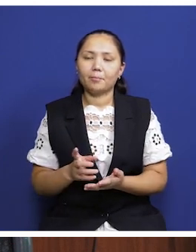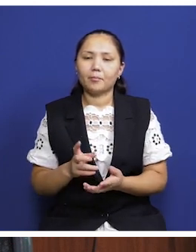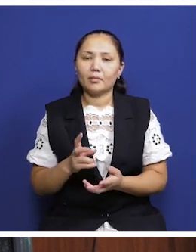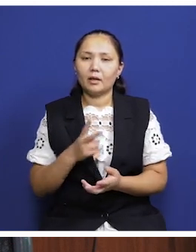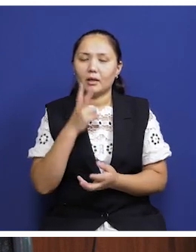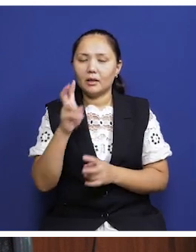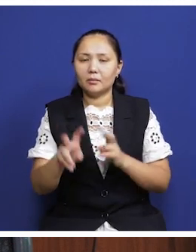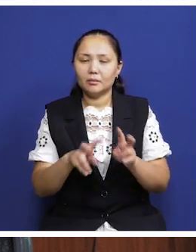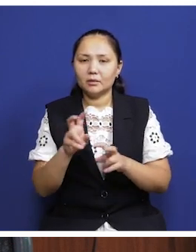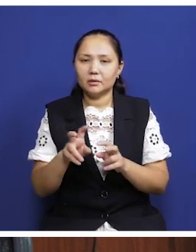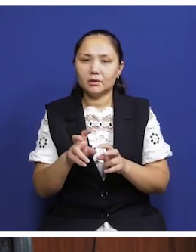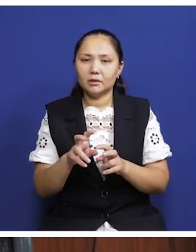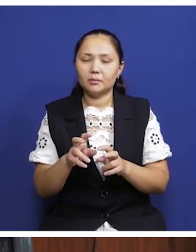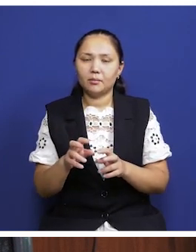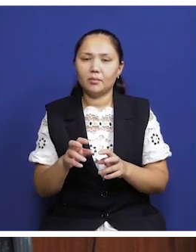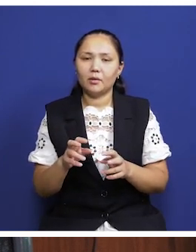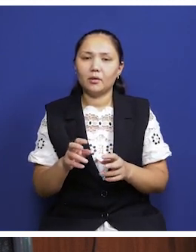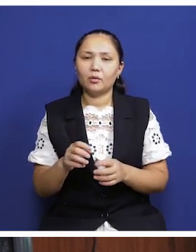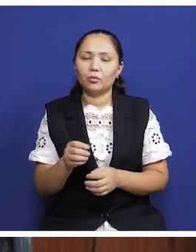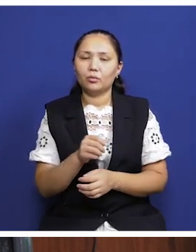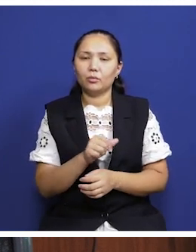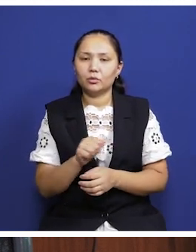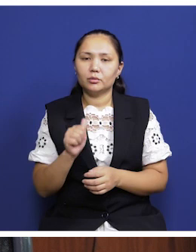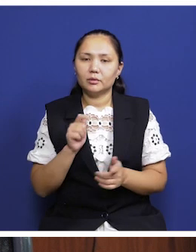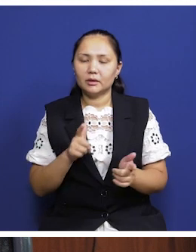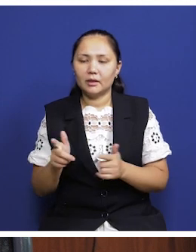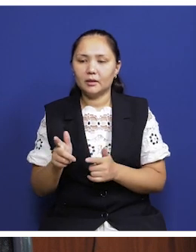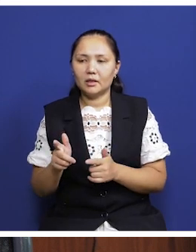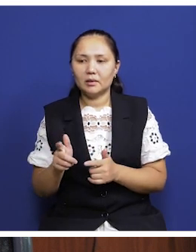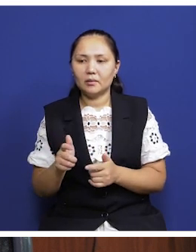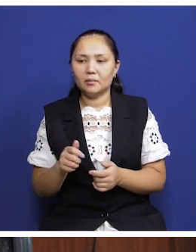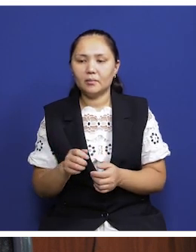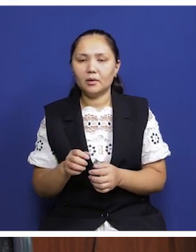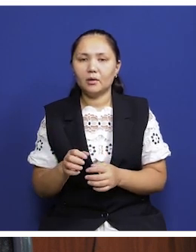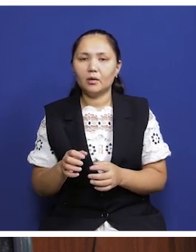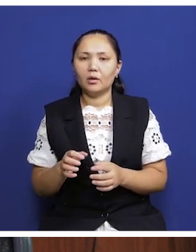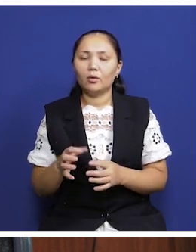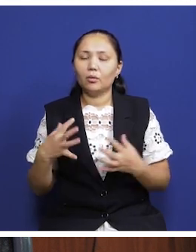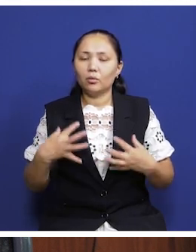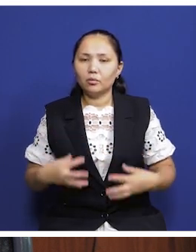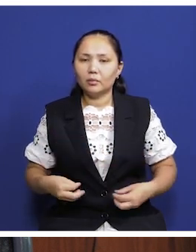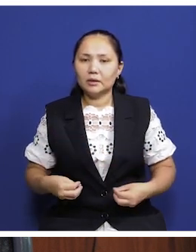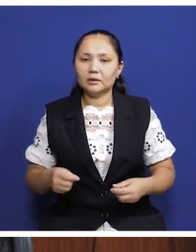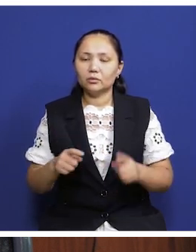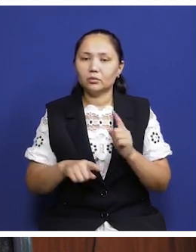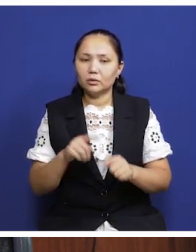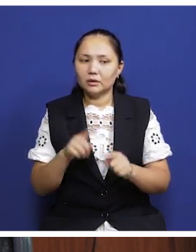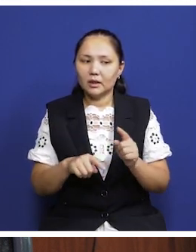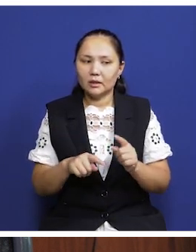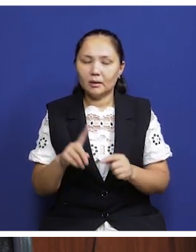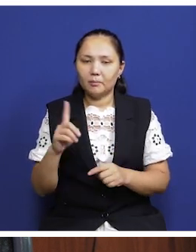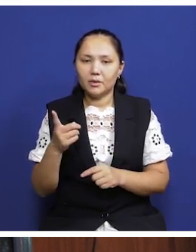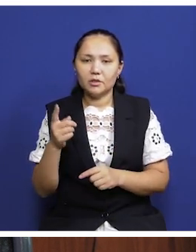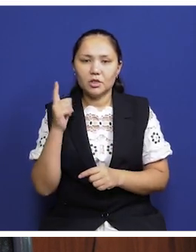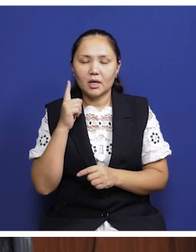отырып тұрмыс кірісін өзіміз жаңағы жобалаймыз. Сөйтіп оны алдымен сол әулеттің жақын туыстарына бірінші